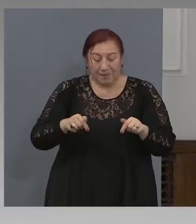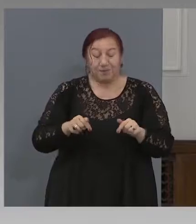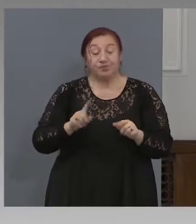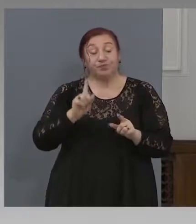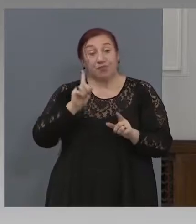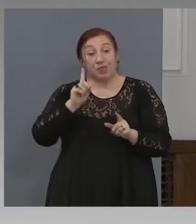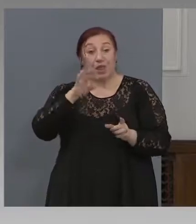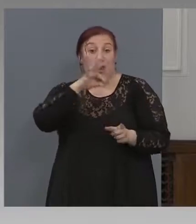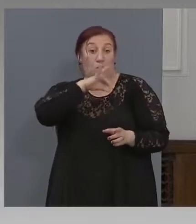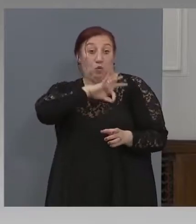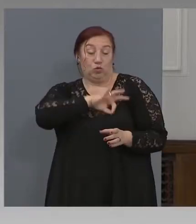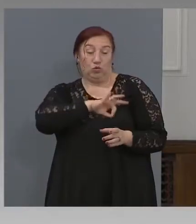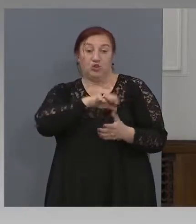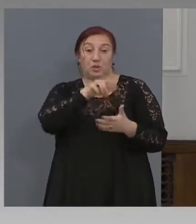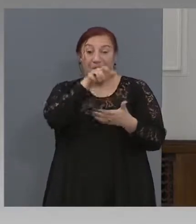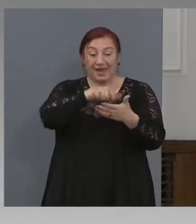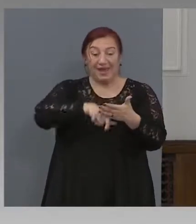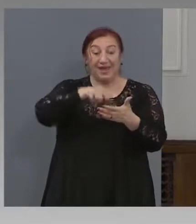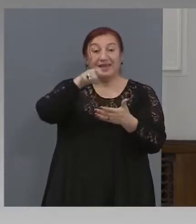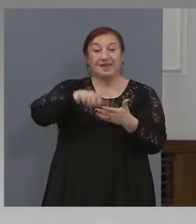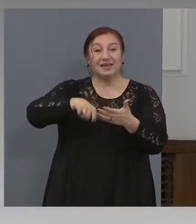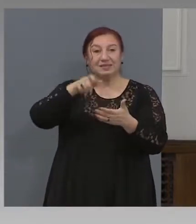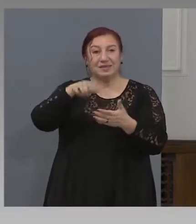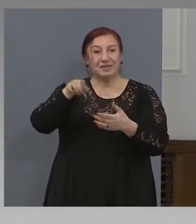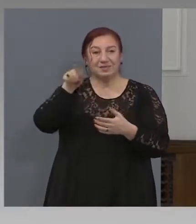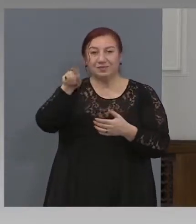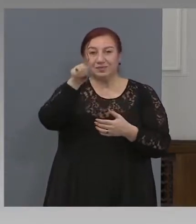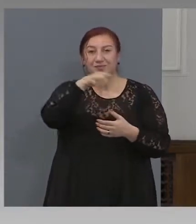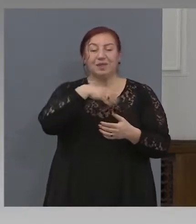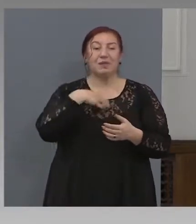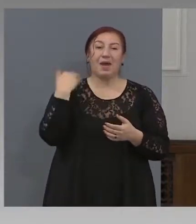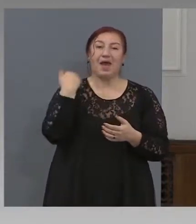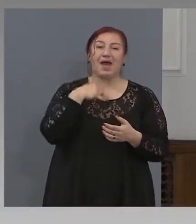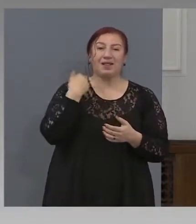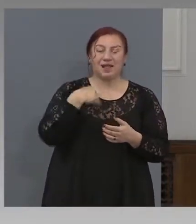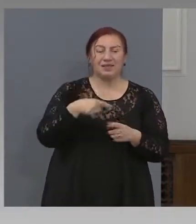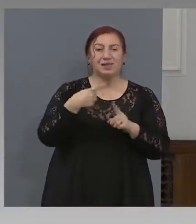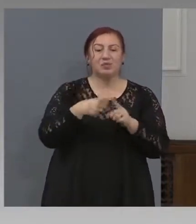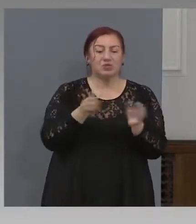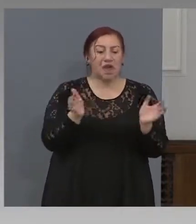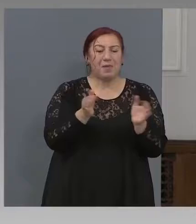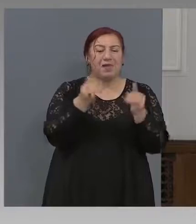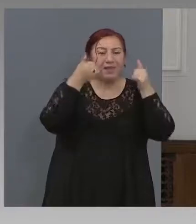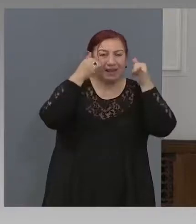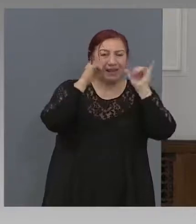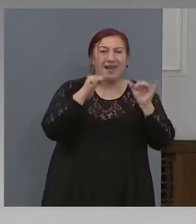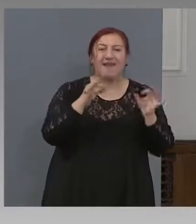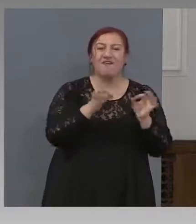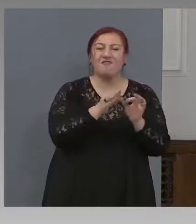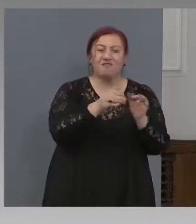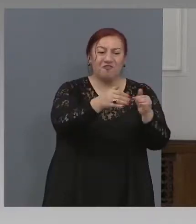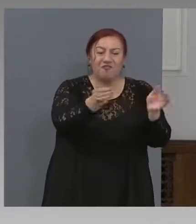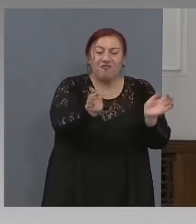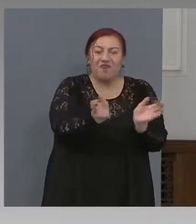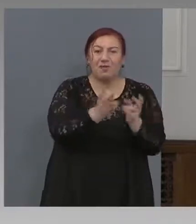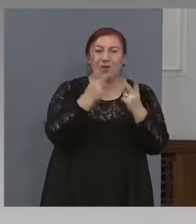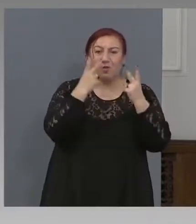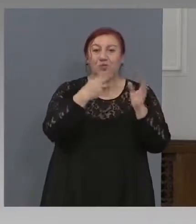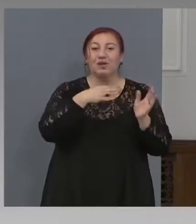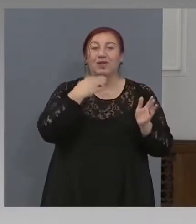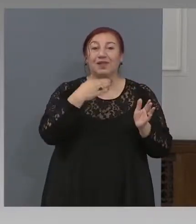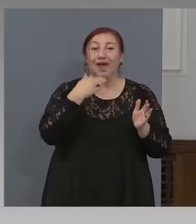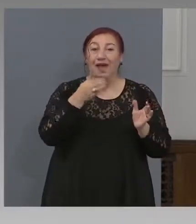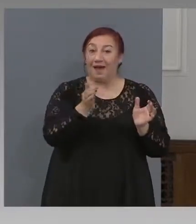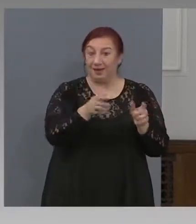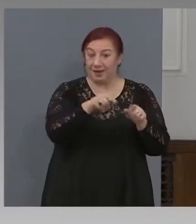получихме списъци с кланници и малки производители, т.е. фермери, които отглеждат агнешко